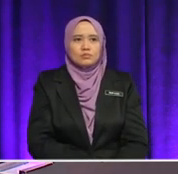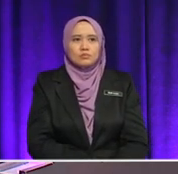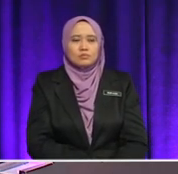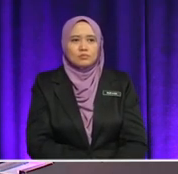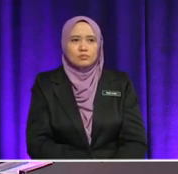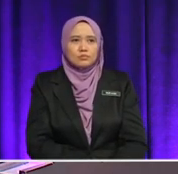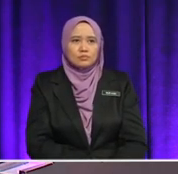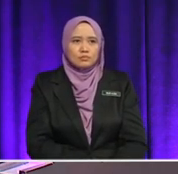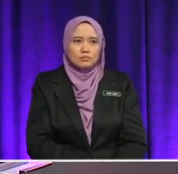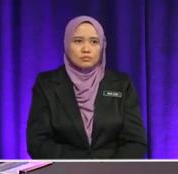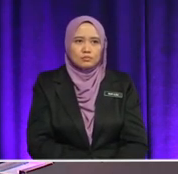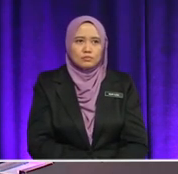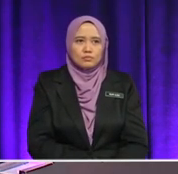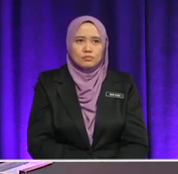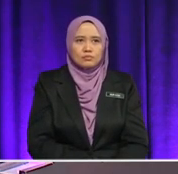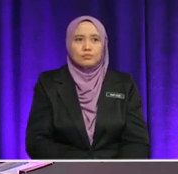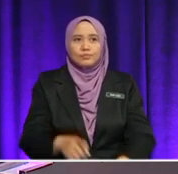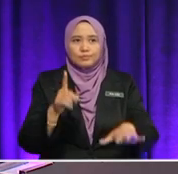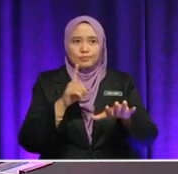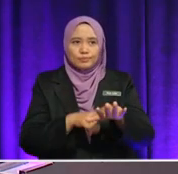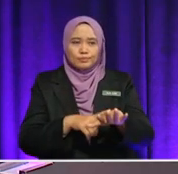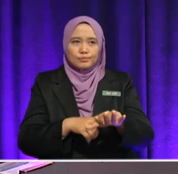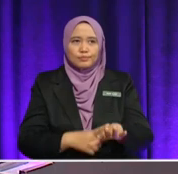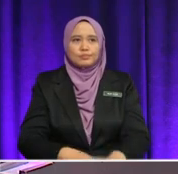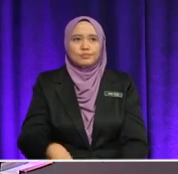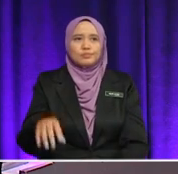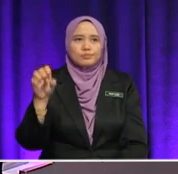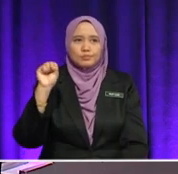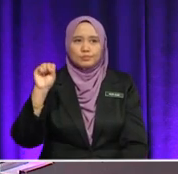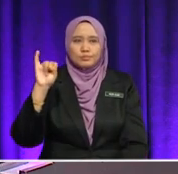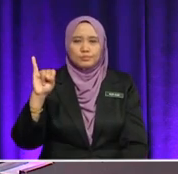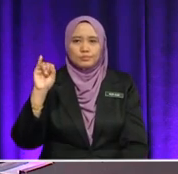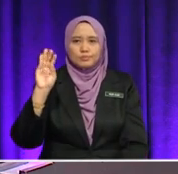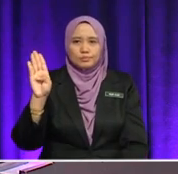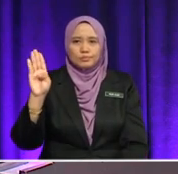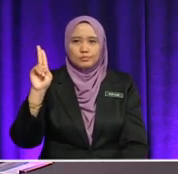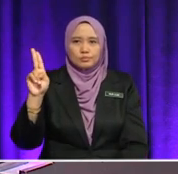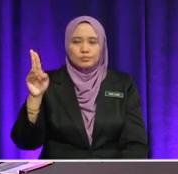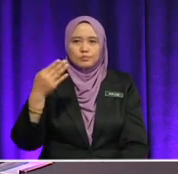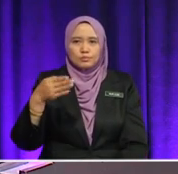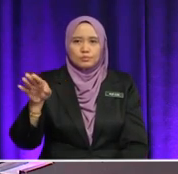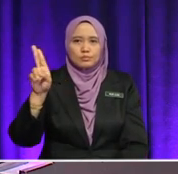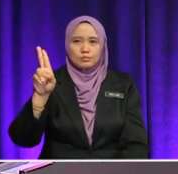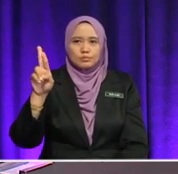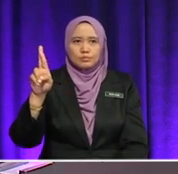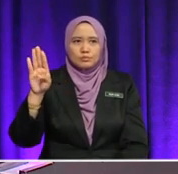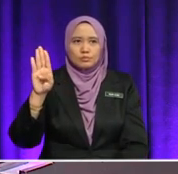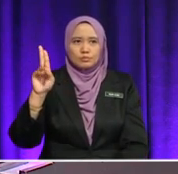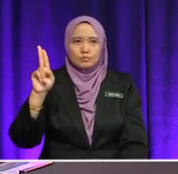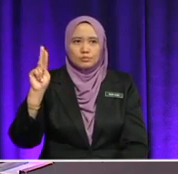pelihara tempatkan yang pertama di sarawa adalah disibu Urban district